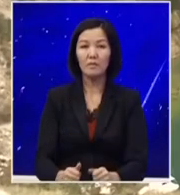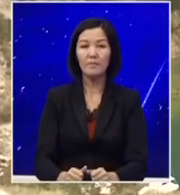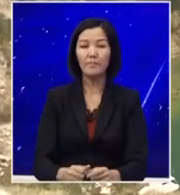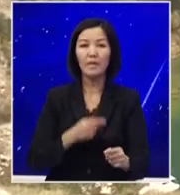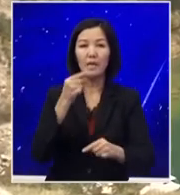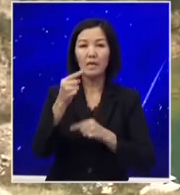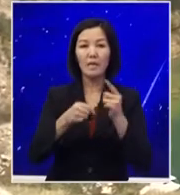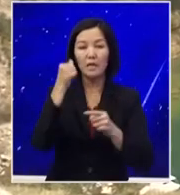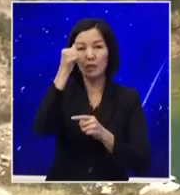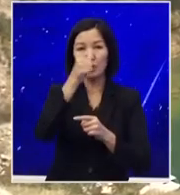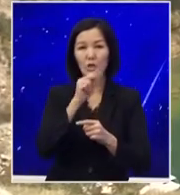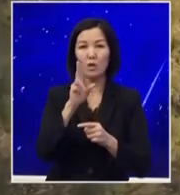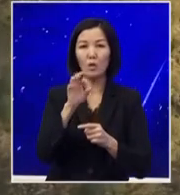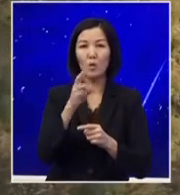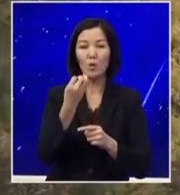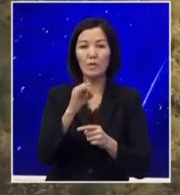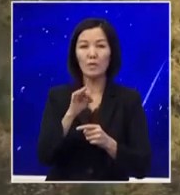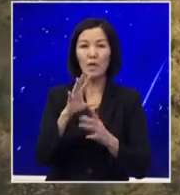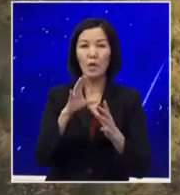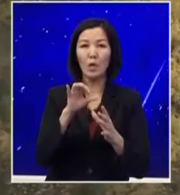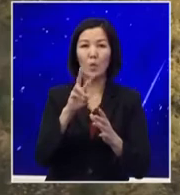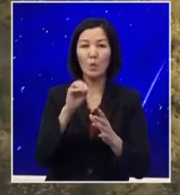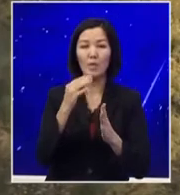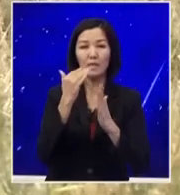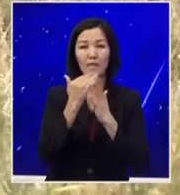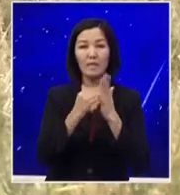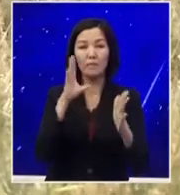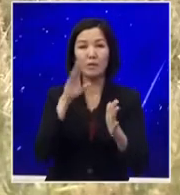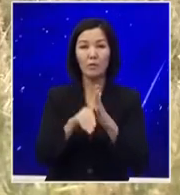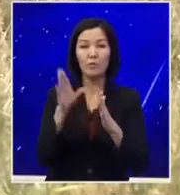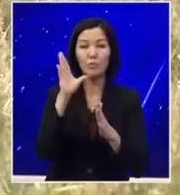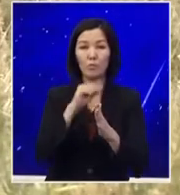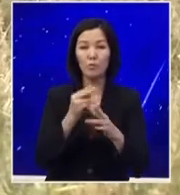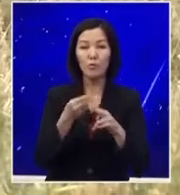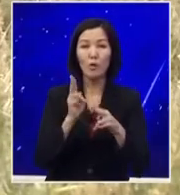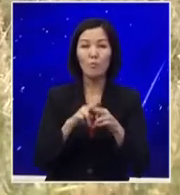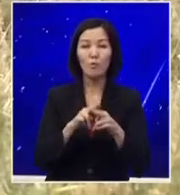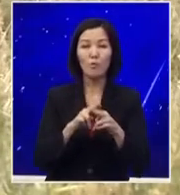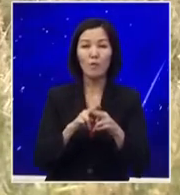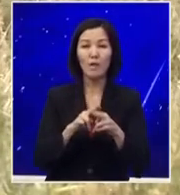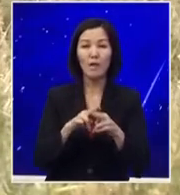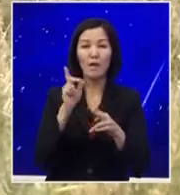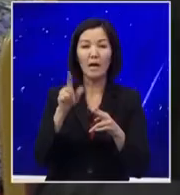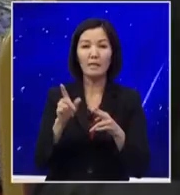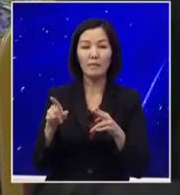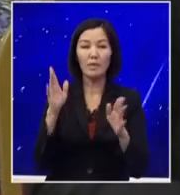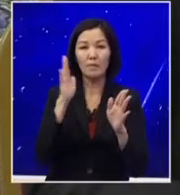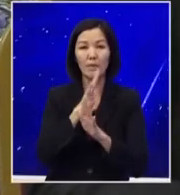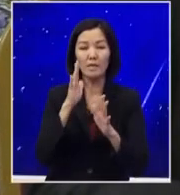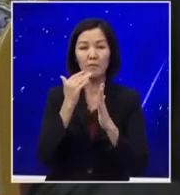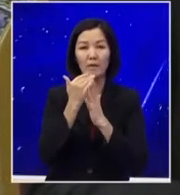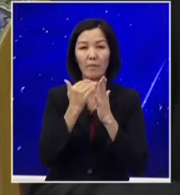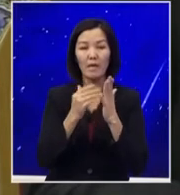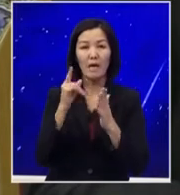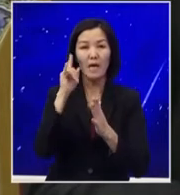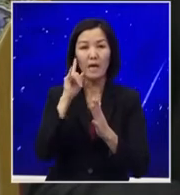Келесі жылы Көлсай көлдерін ЮНЕСКО әлемдік мұрағатының тізіміне қосуы мүмкін. Бұл туралы ЮНЕСКОның адам және биосфера бағдарламасының